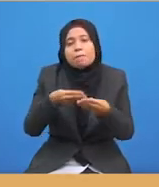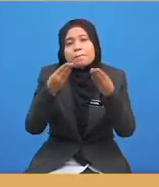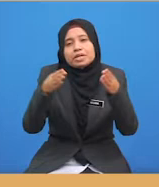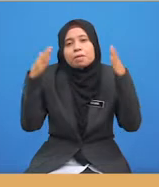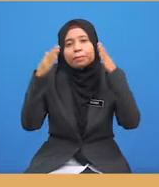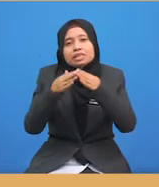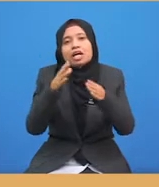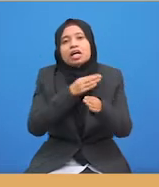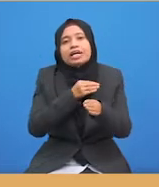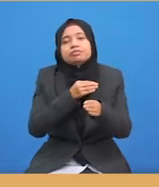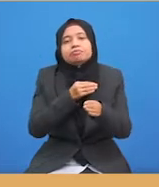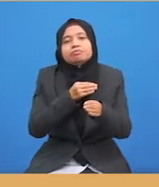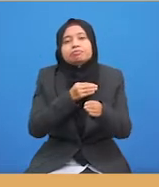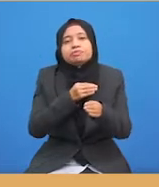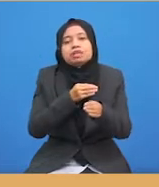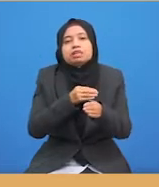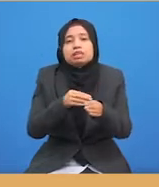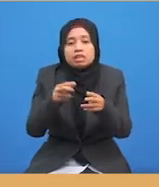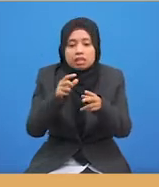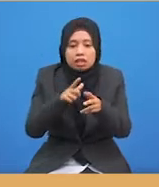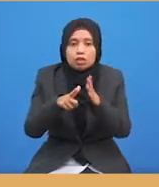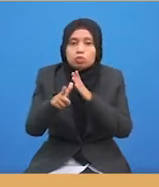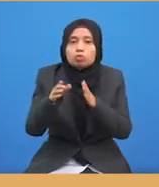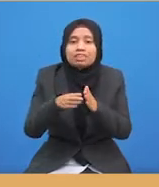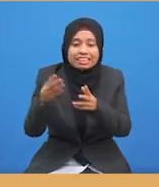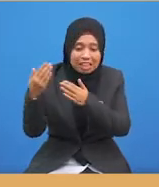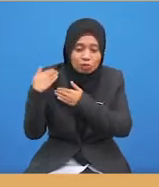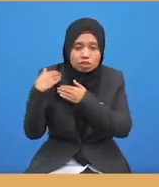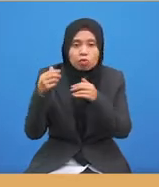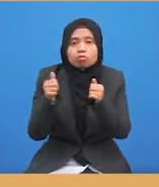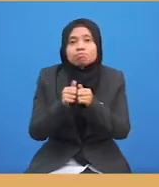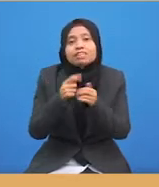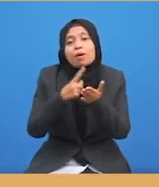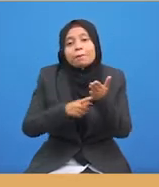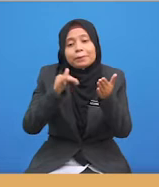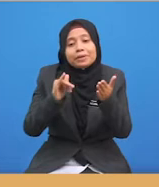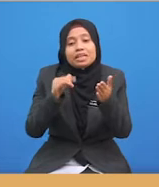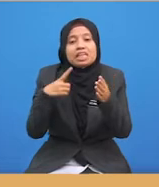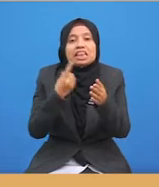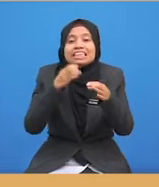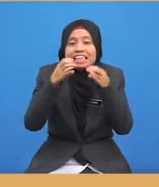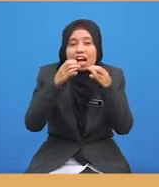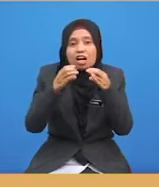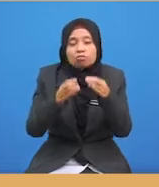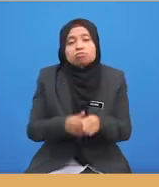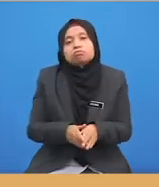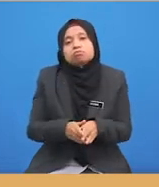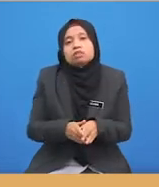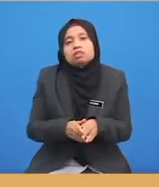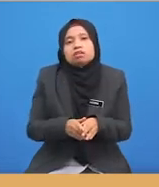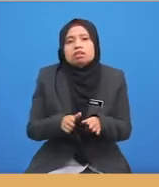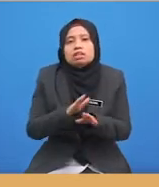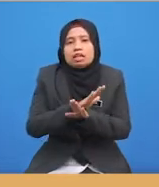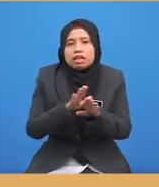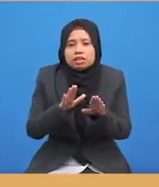pendapat atau pandangan lalu bertanggungjawab terhadapnya selagi pendapat tersebut